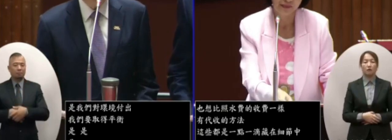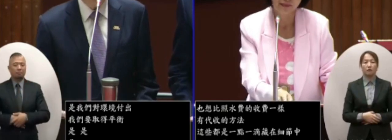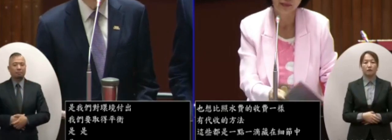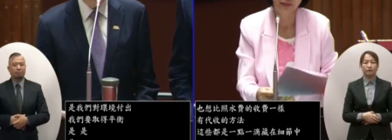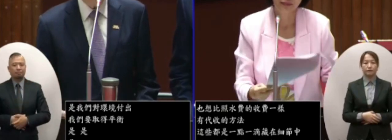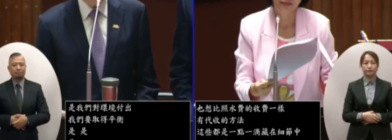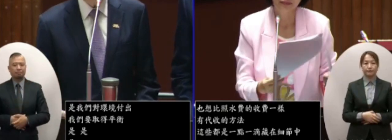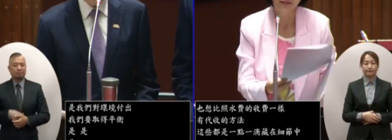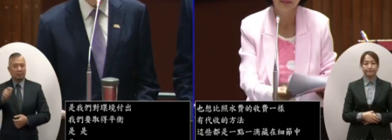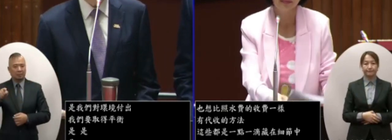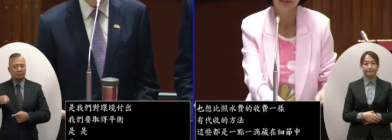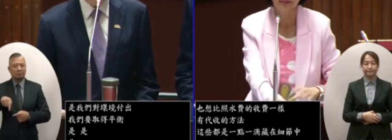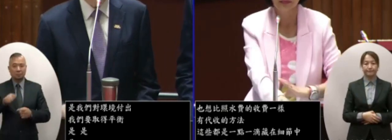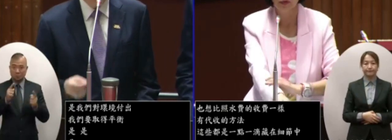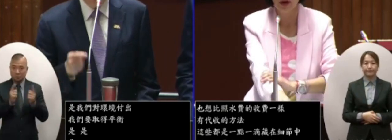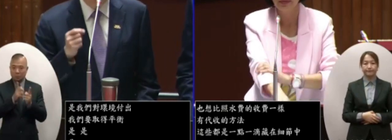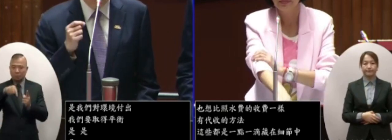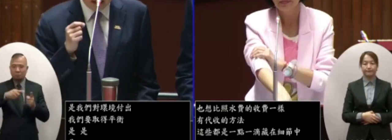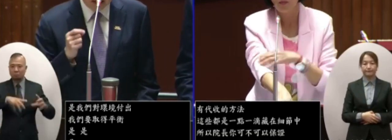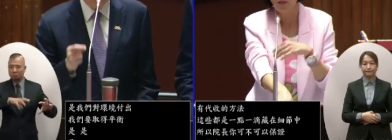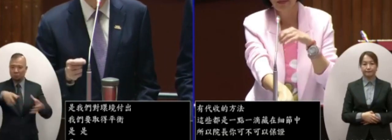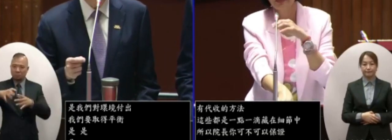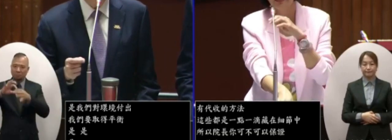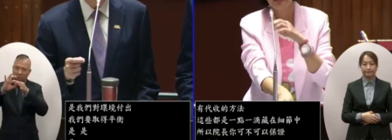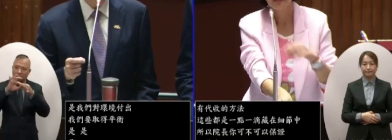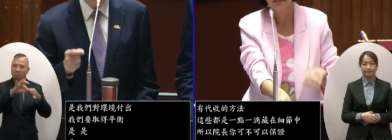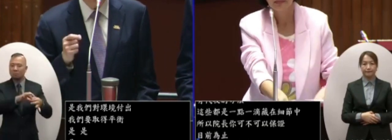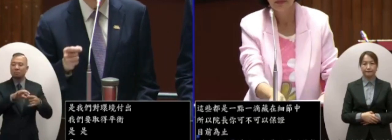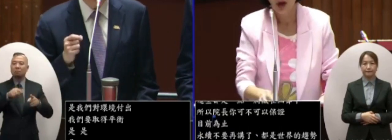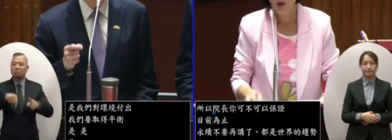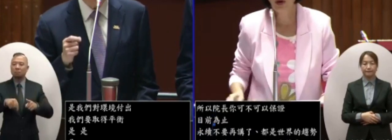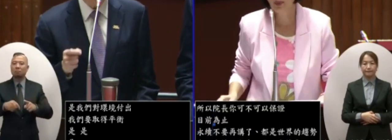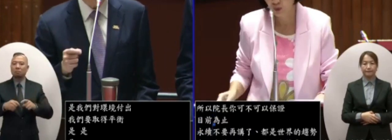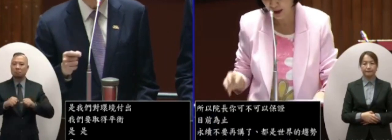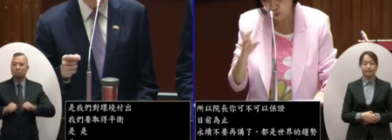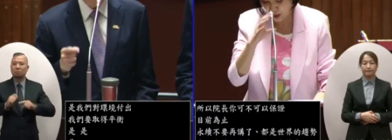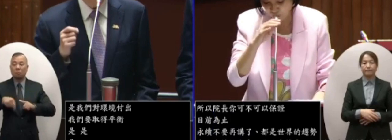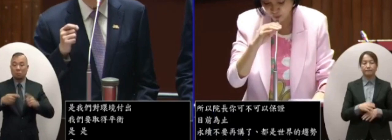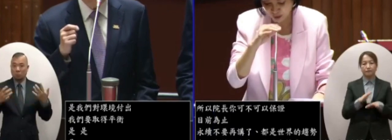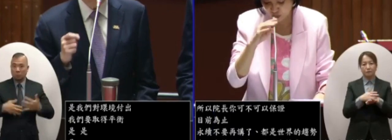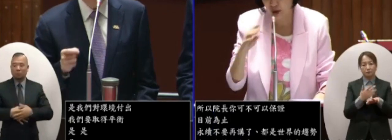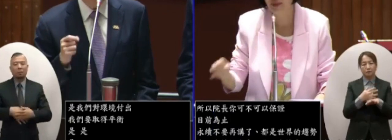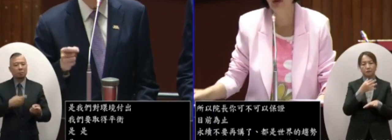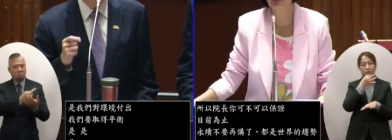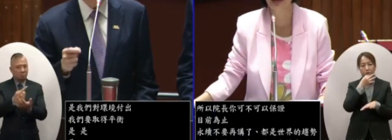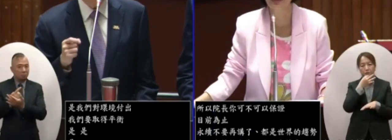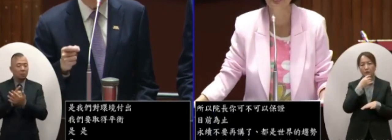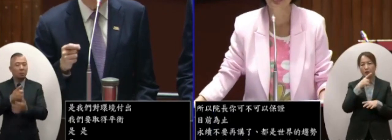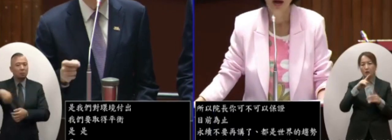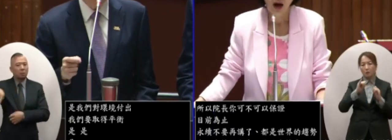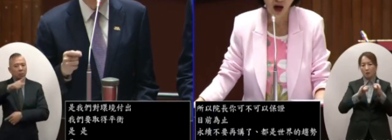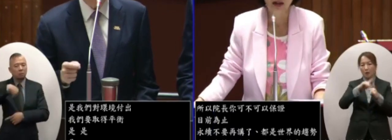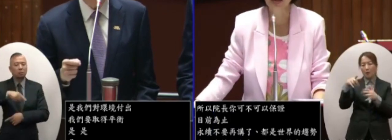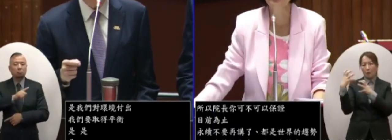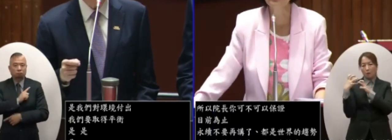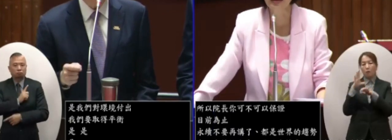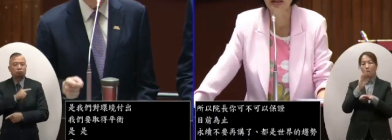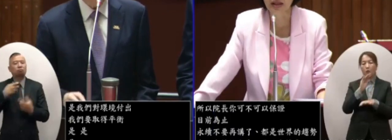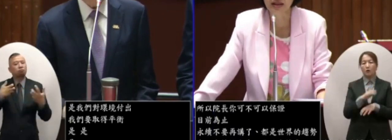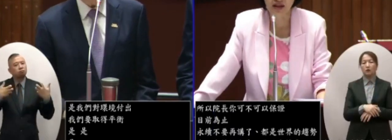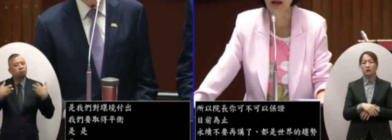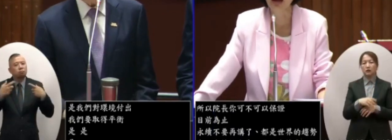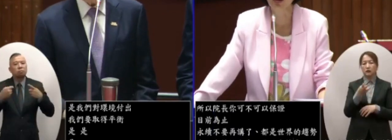界永续的问题，我们每个人多多少少 会不会有 付出一点的责任是要的， 一点点的责任哦，